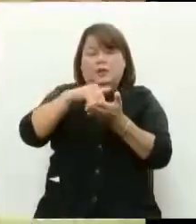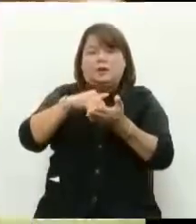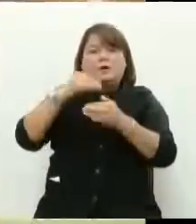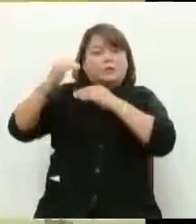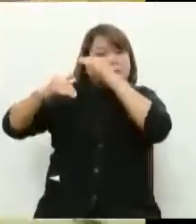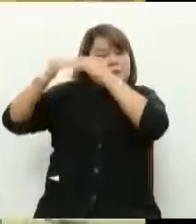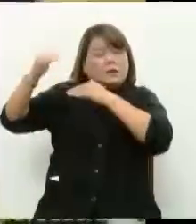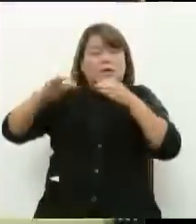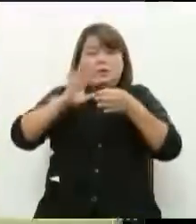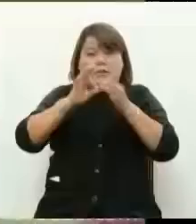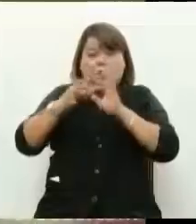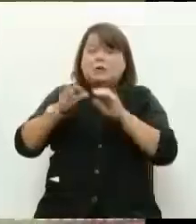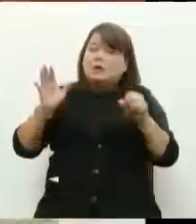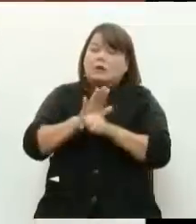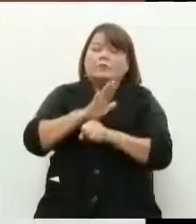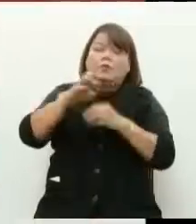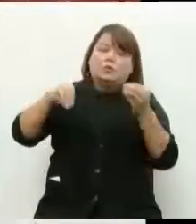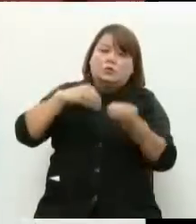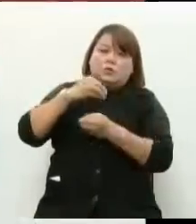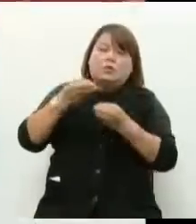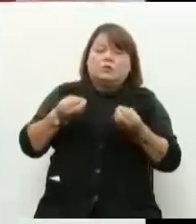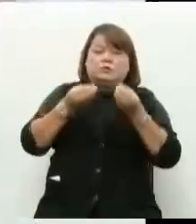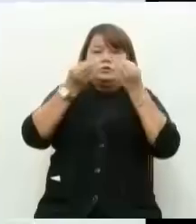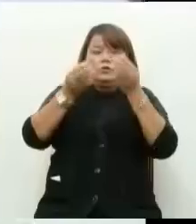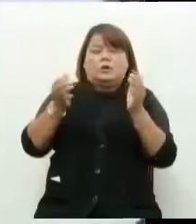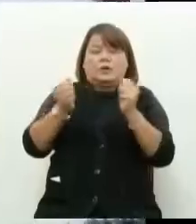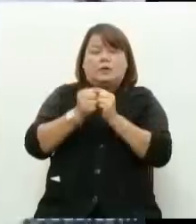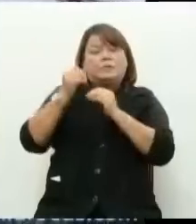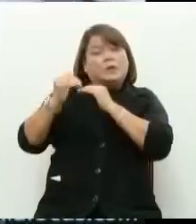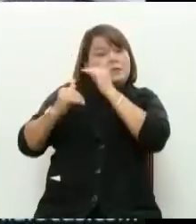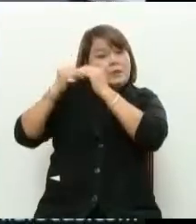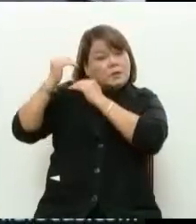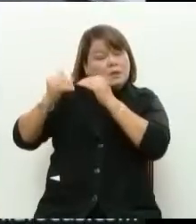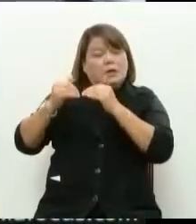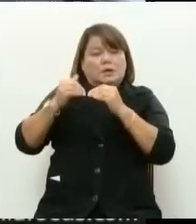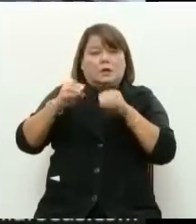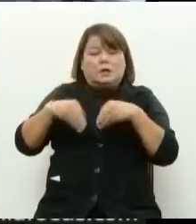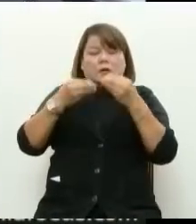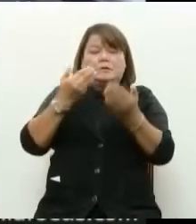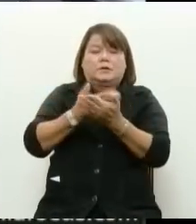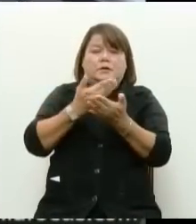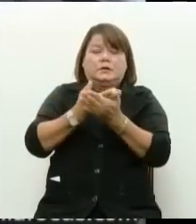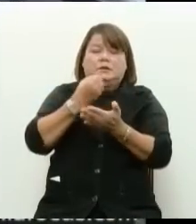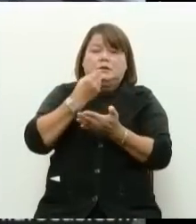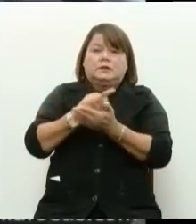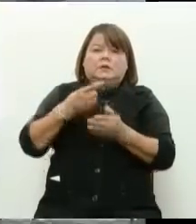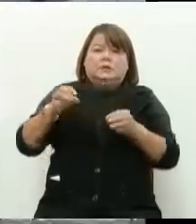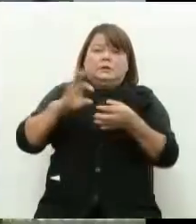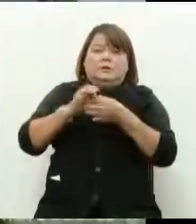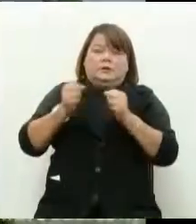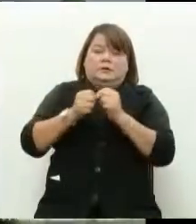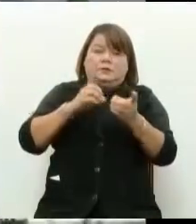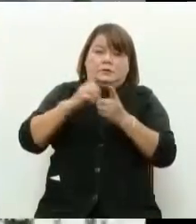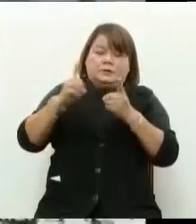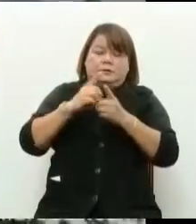นากีฬาอย่างครบวงจรอันจะส่งผลให้เกิดการพัฒนาและสร้างมูลค่าเพิ่มทางเศรษฐกิจและสังคมให้ประเ